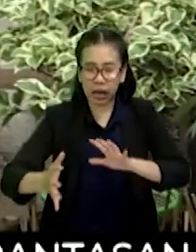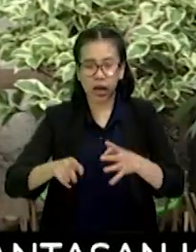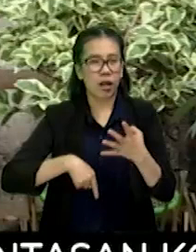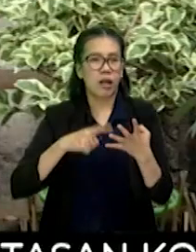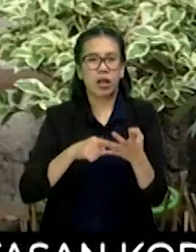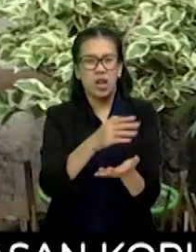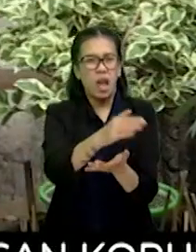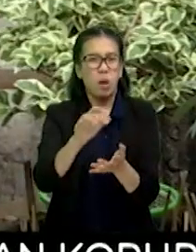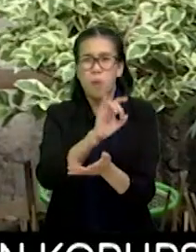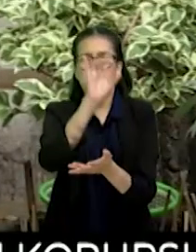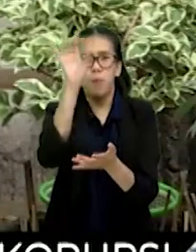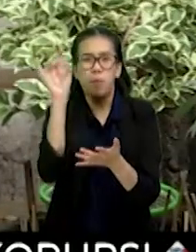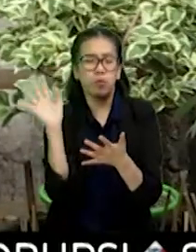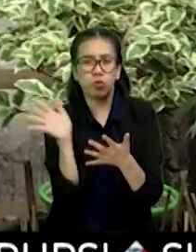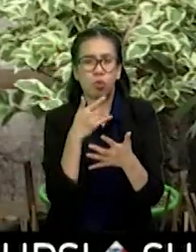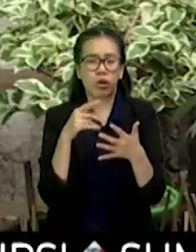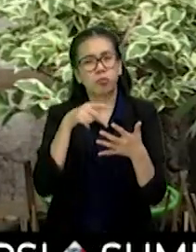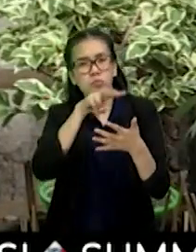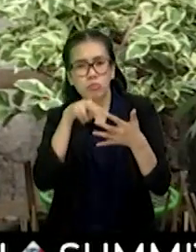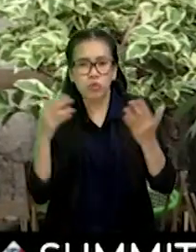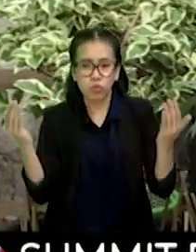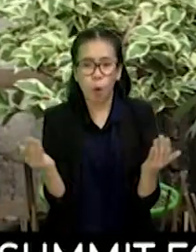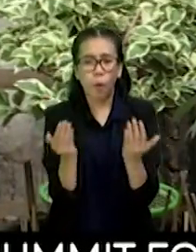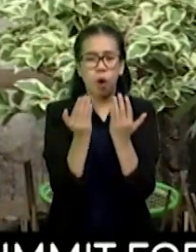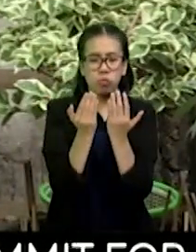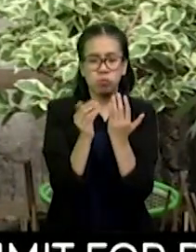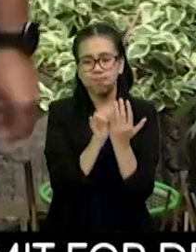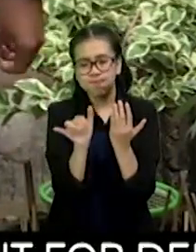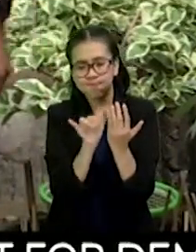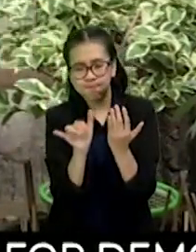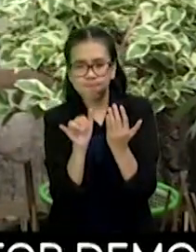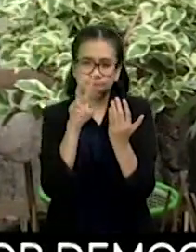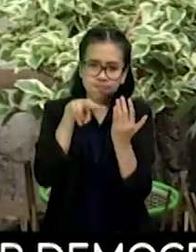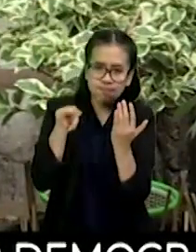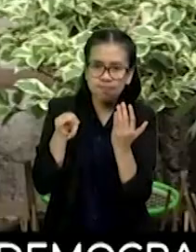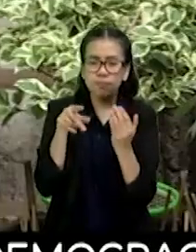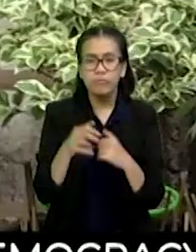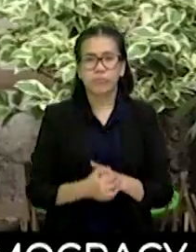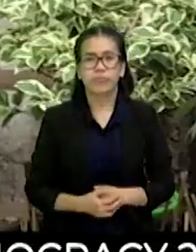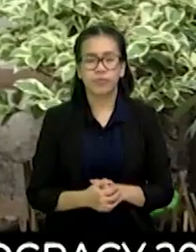dan analisa Kementerian Sosial dengan geo-tagging dan data spasial